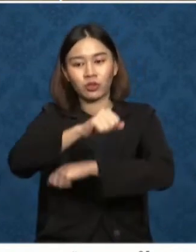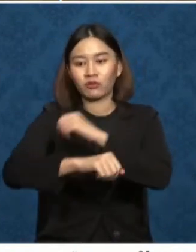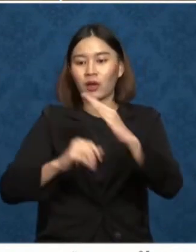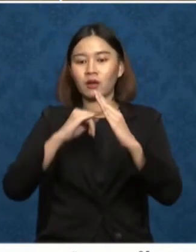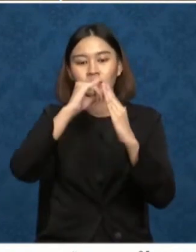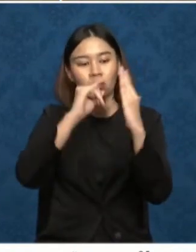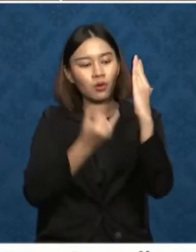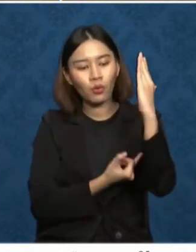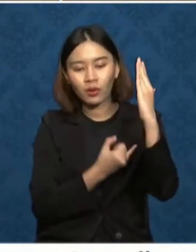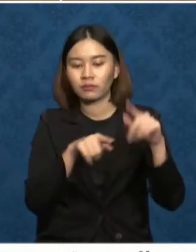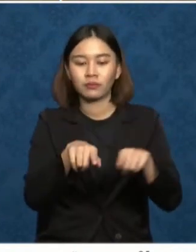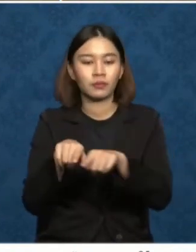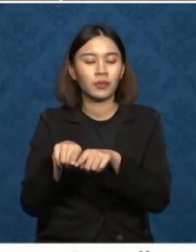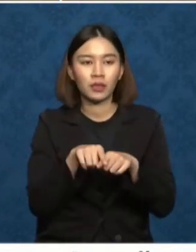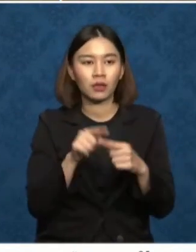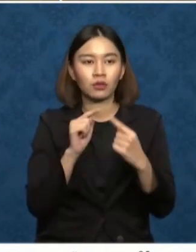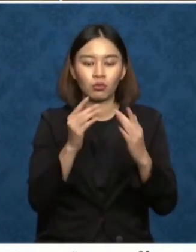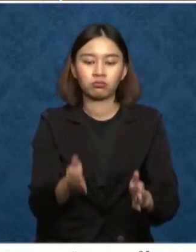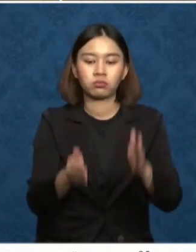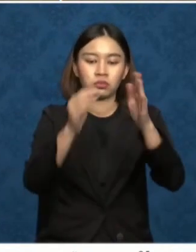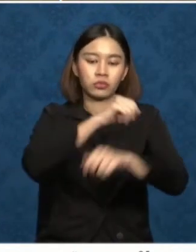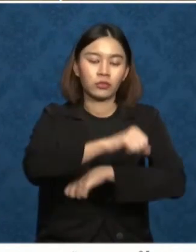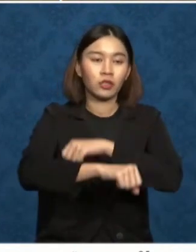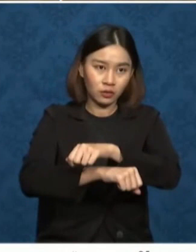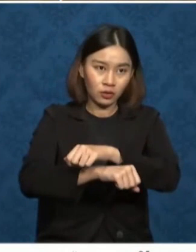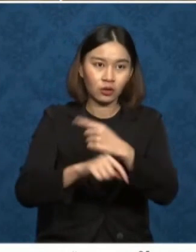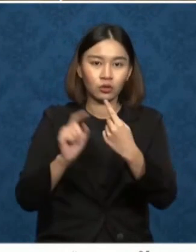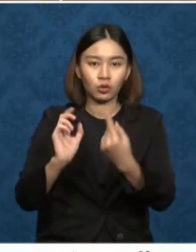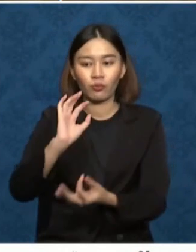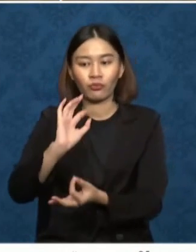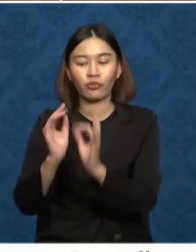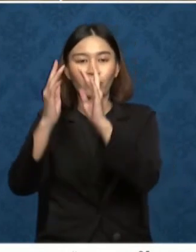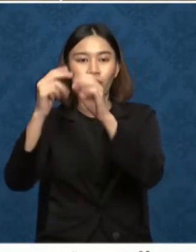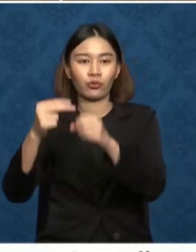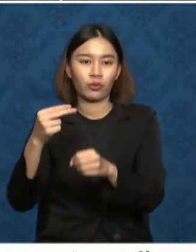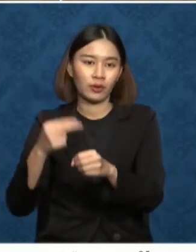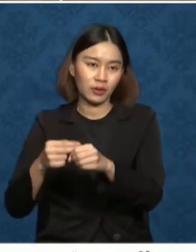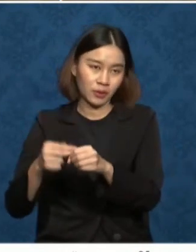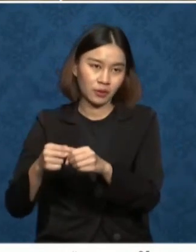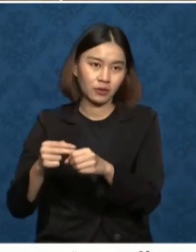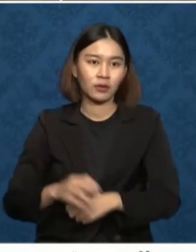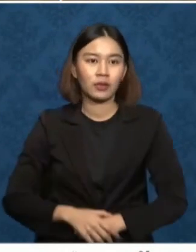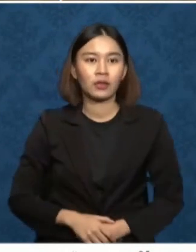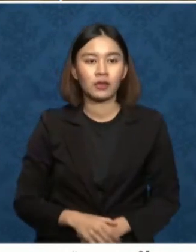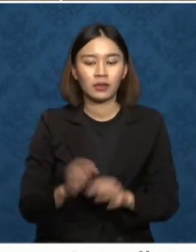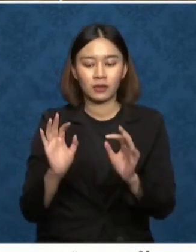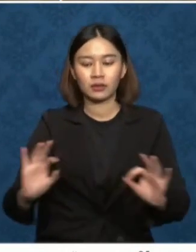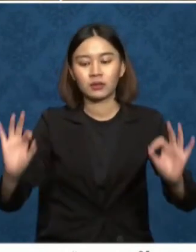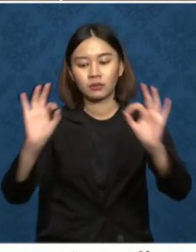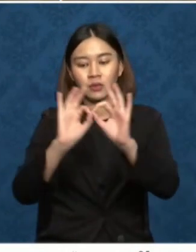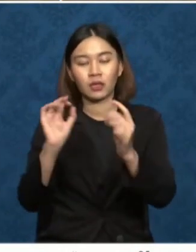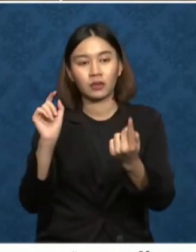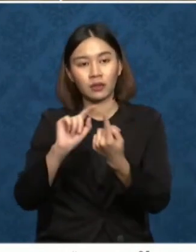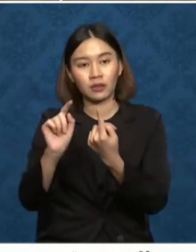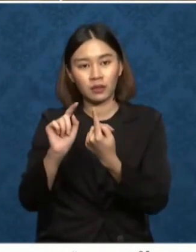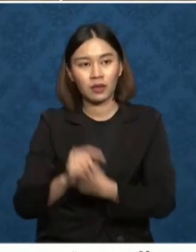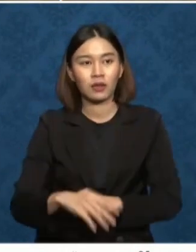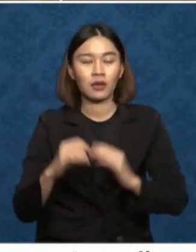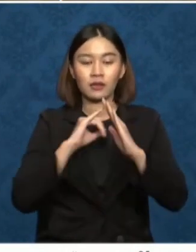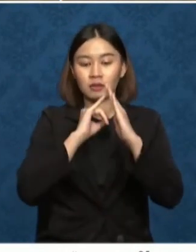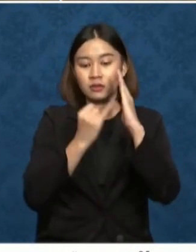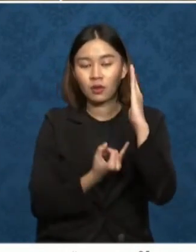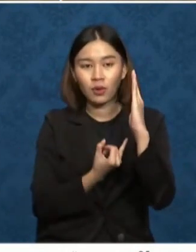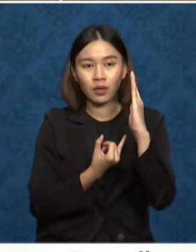หวัดครับท่านประธานการสร้างอาคารการเผาน้ำมันที่เกิดจากฟอสซิลและที่สำคัญครับท่านประธานต่างจังหวัด